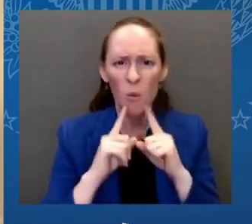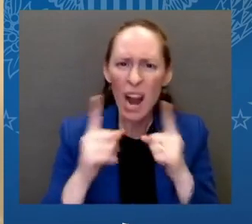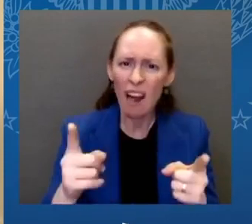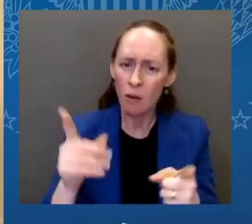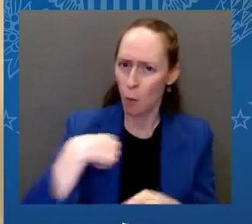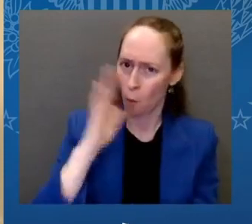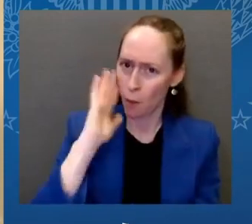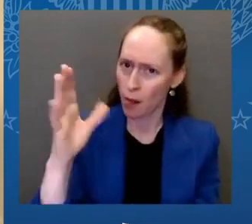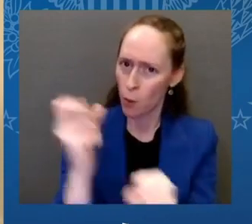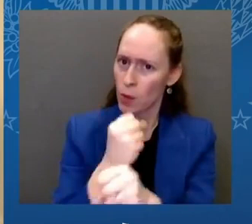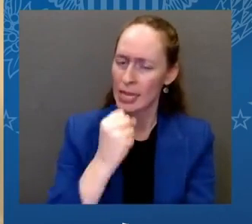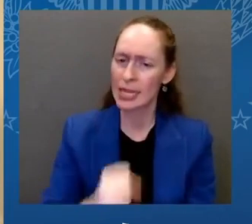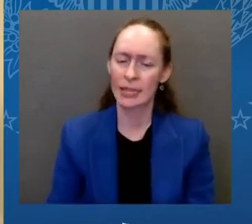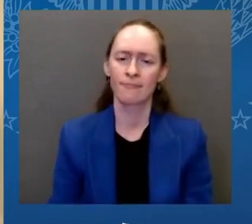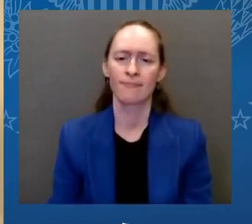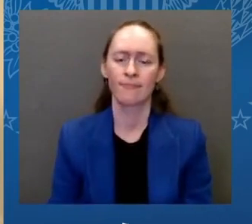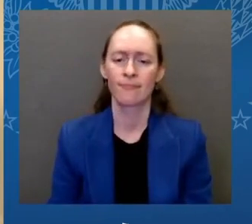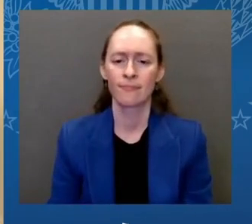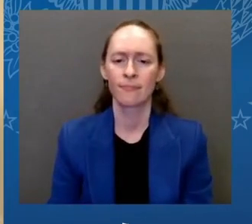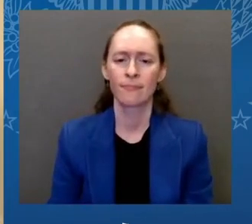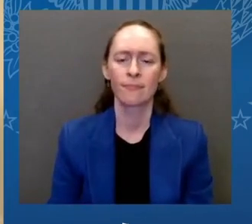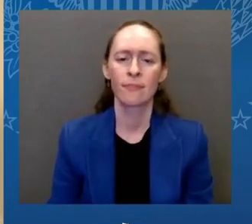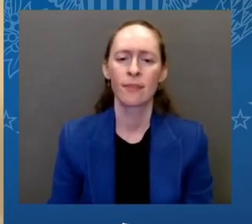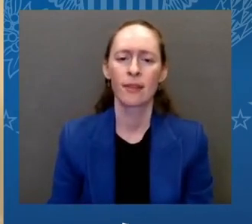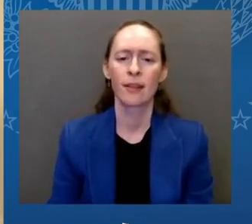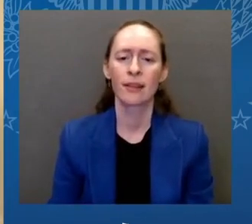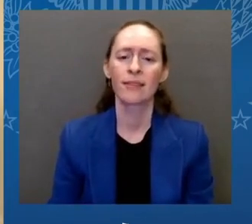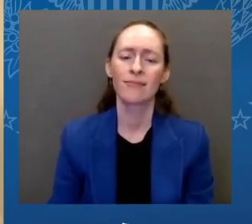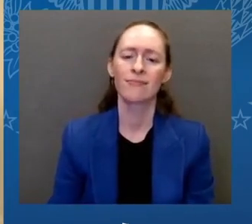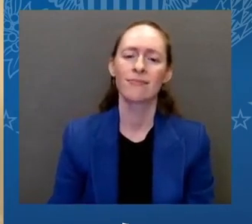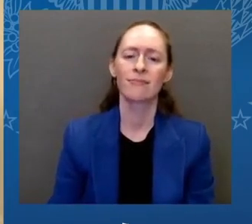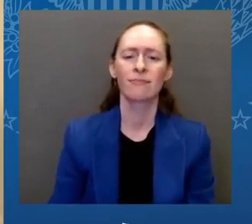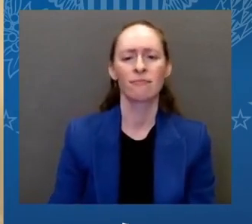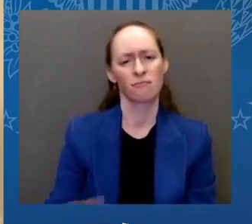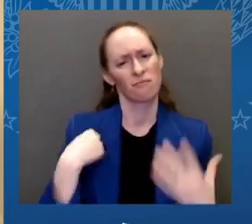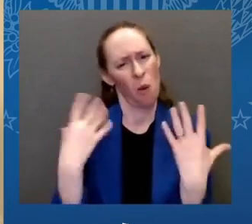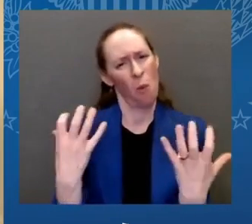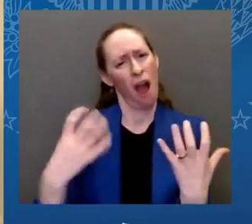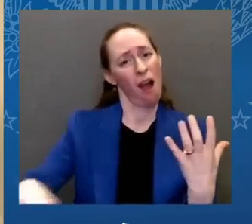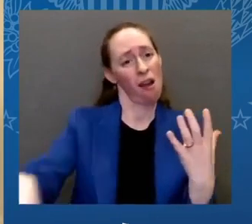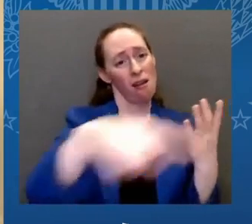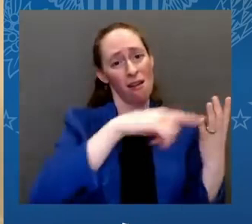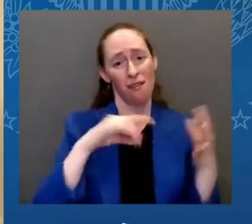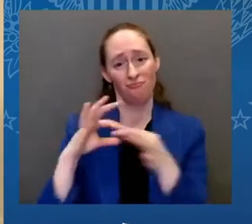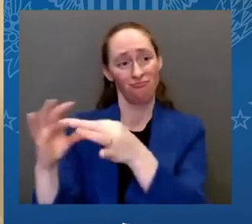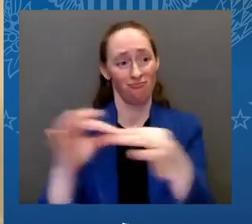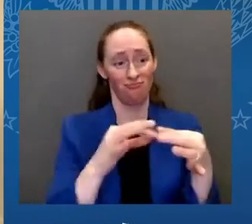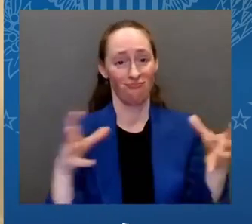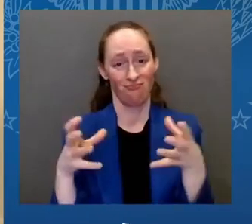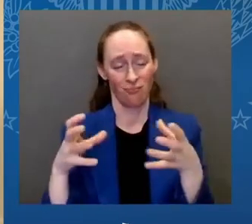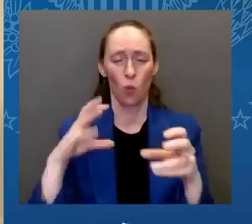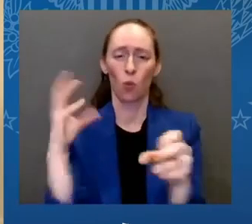цій війні. І я дійсно бажаю нам виграти разом. Дякую.